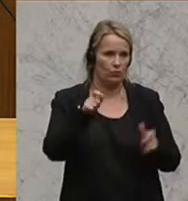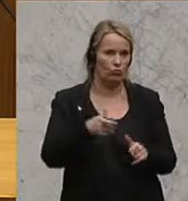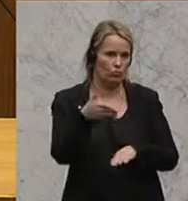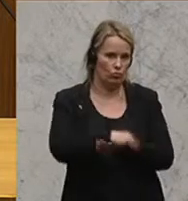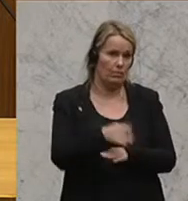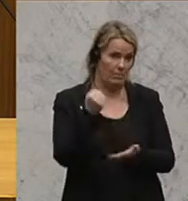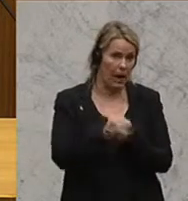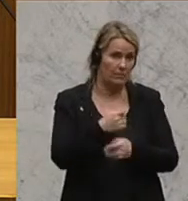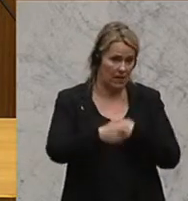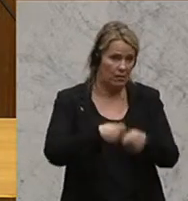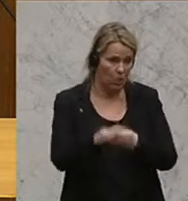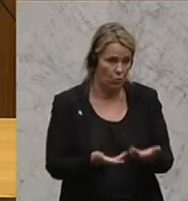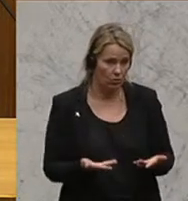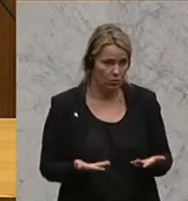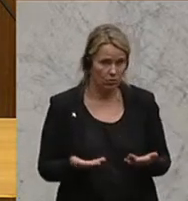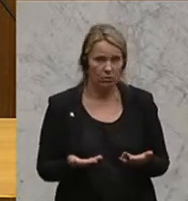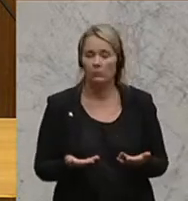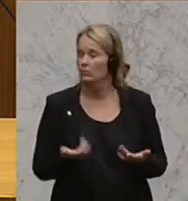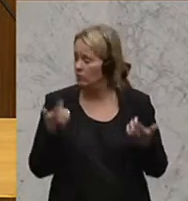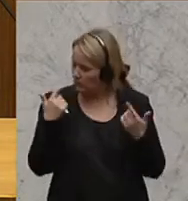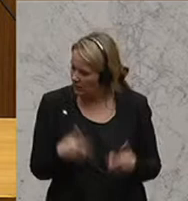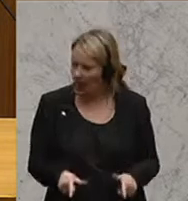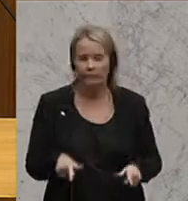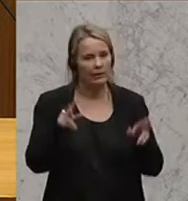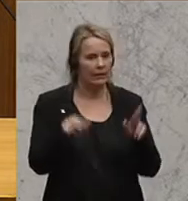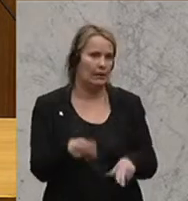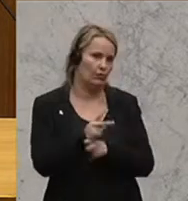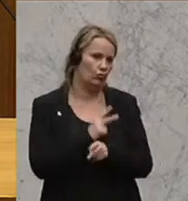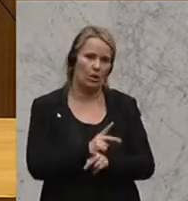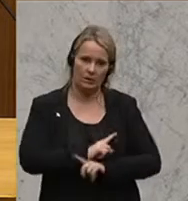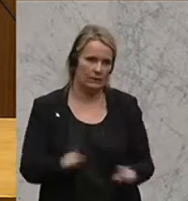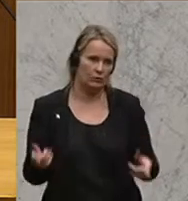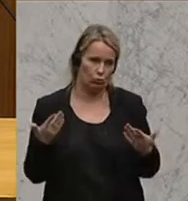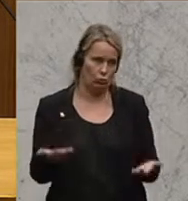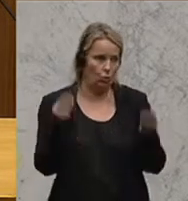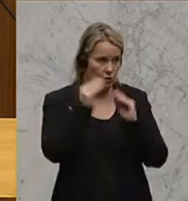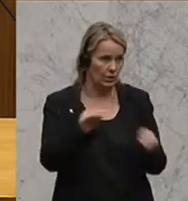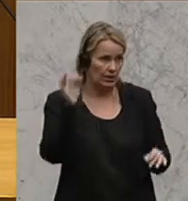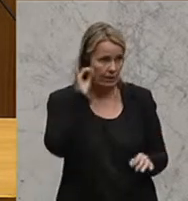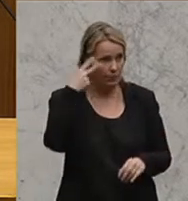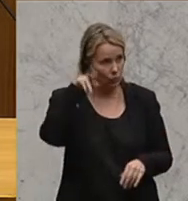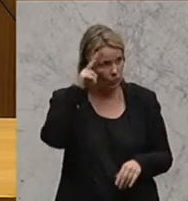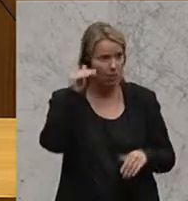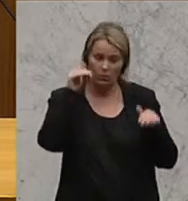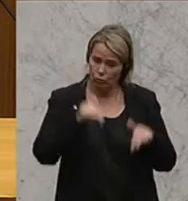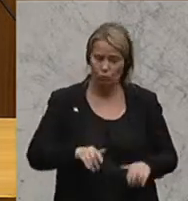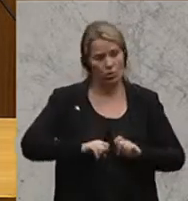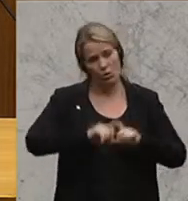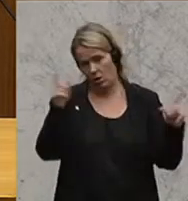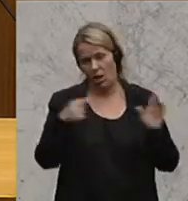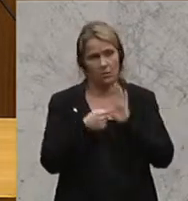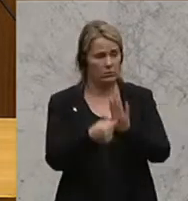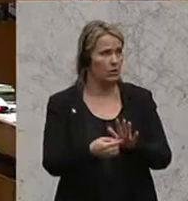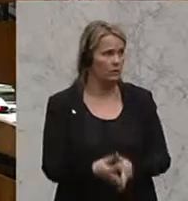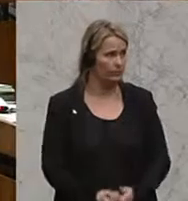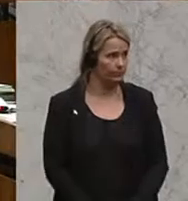bei Amtshandlungen. Und auch das darf in einem Rechtsstaat nicht sein, sehr geehrte Damen und Herren. Das muss man klipp und klar